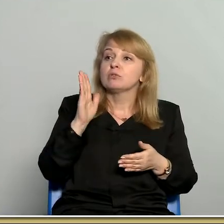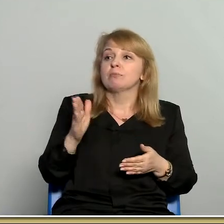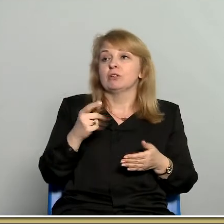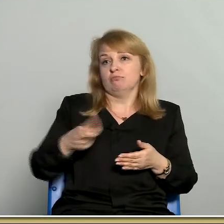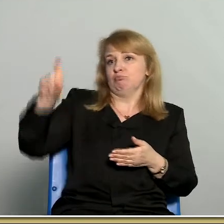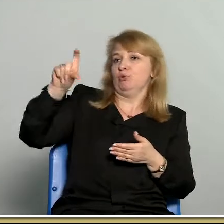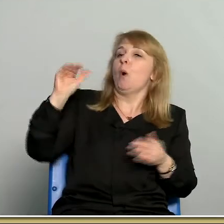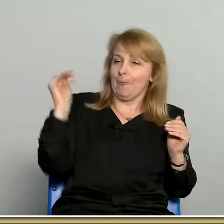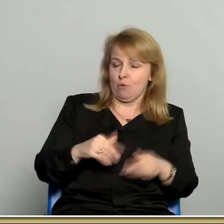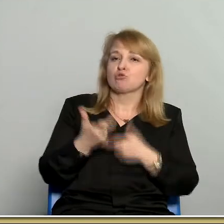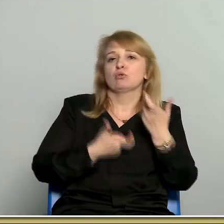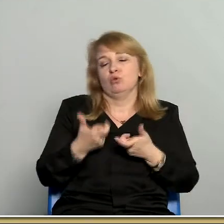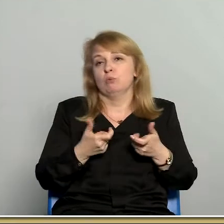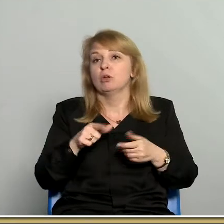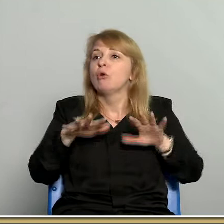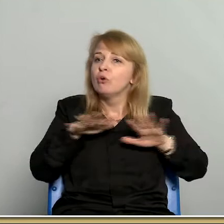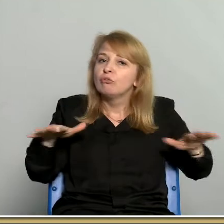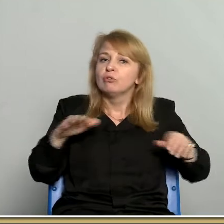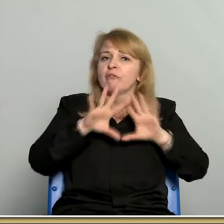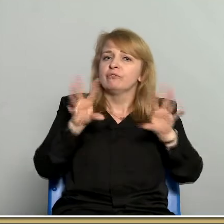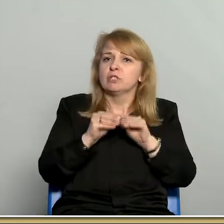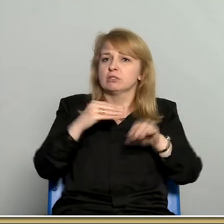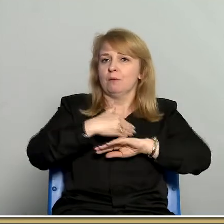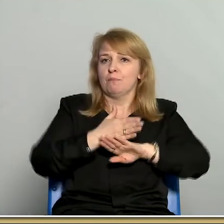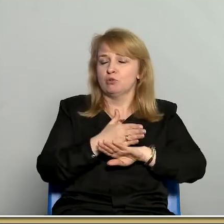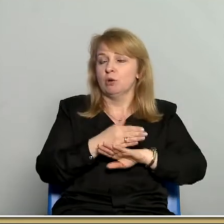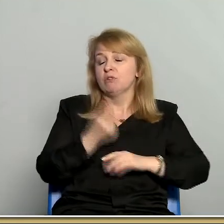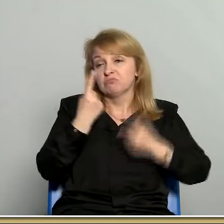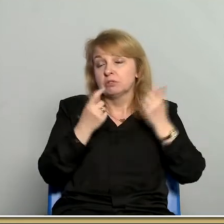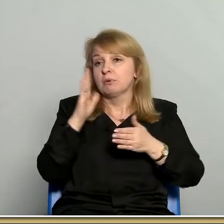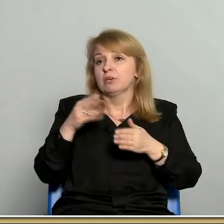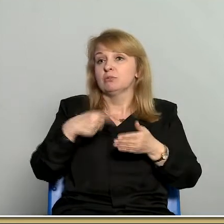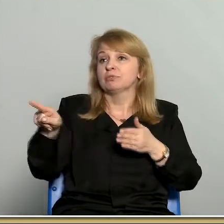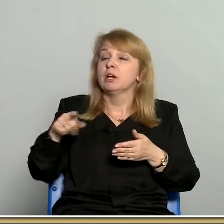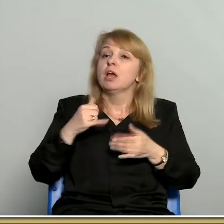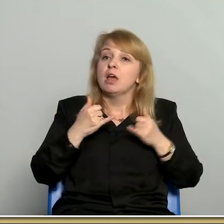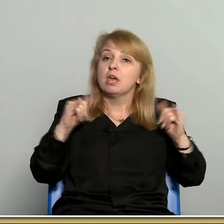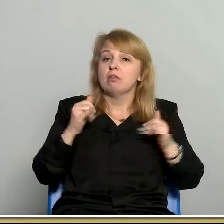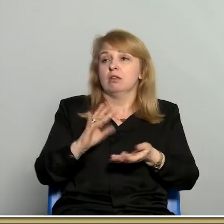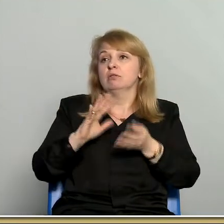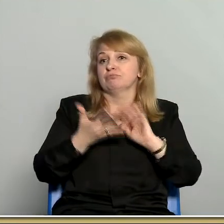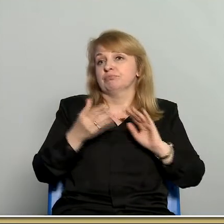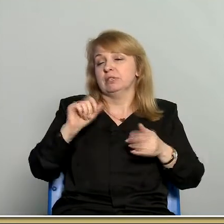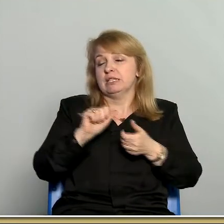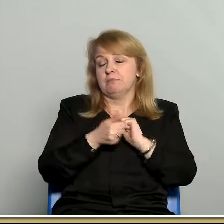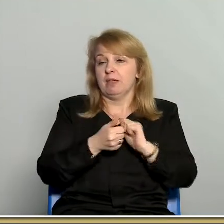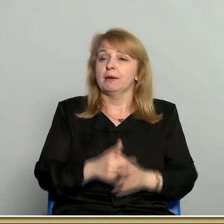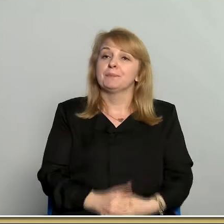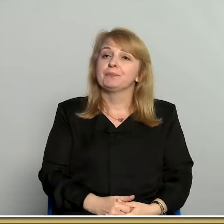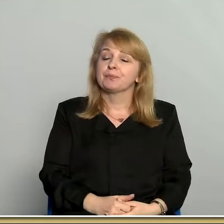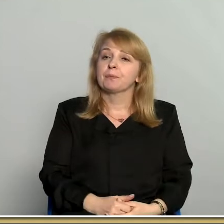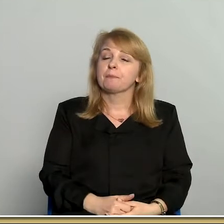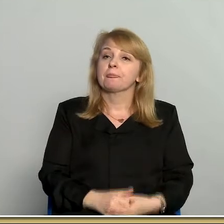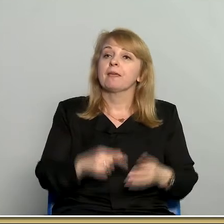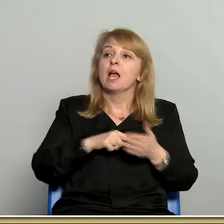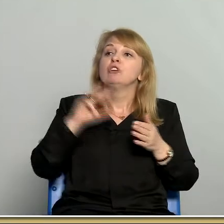alokacji, które dzisiaj pokazuję, które będą przeznaczane na te nabory wniosków. I na tym kończymy w